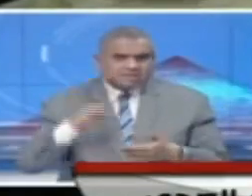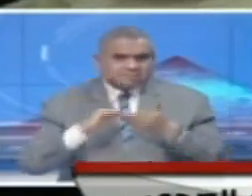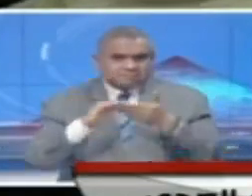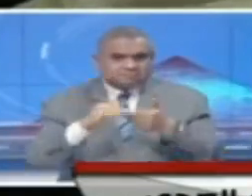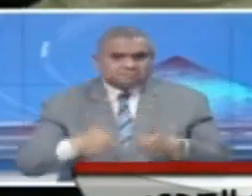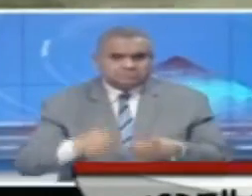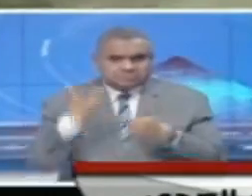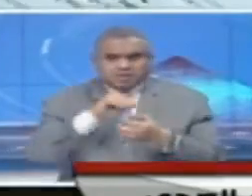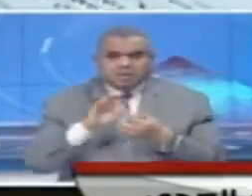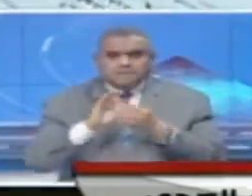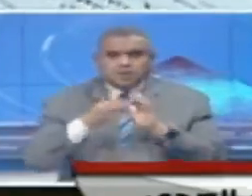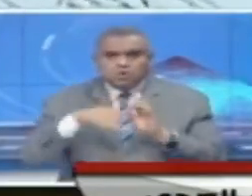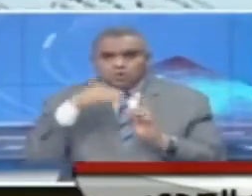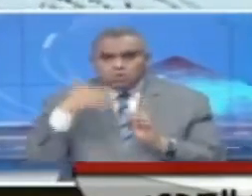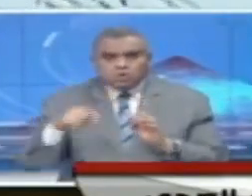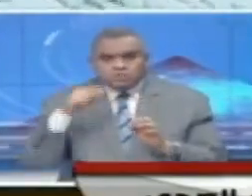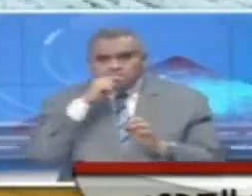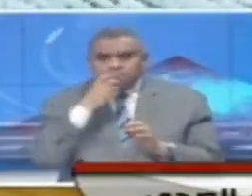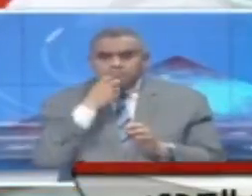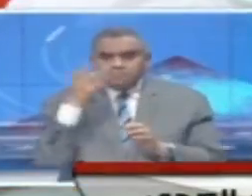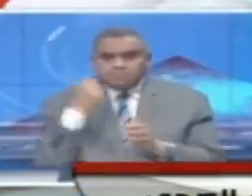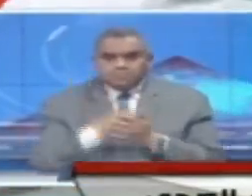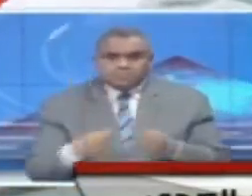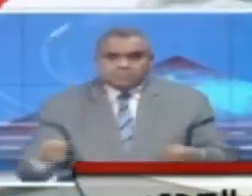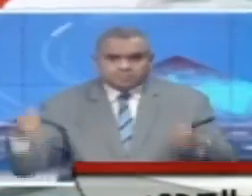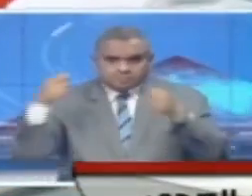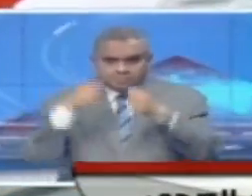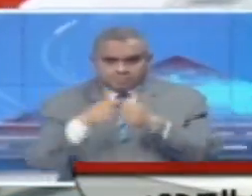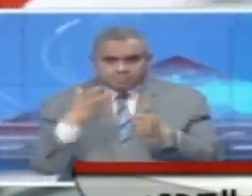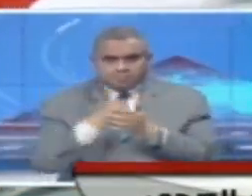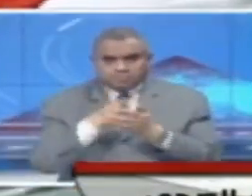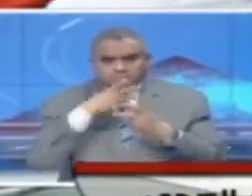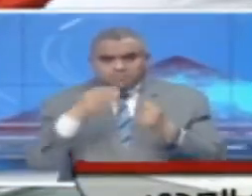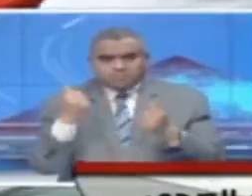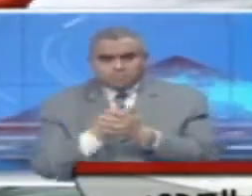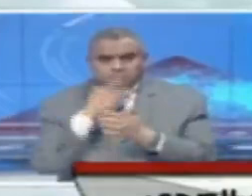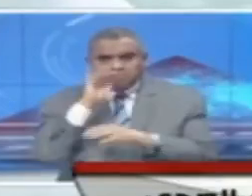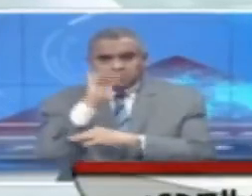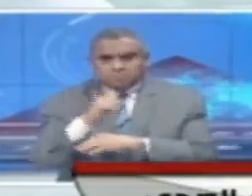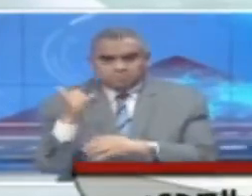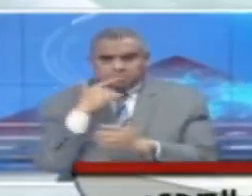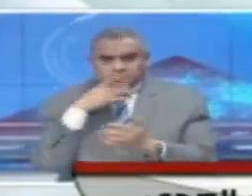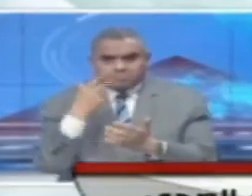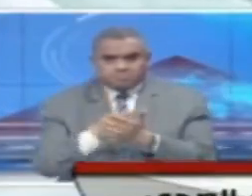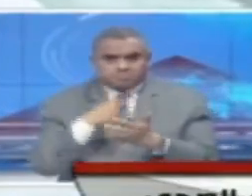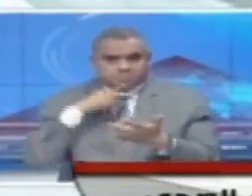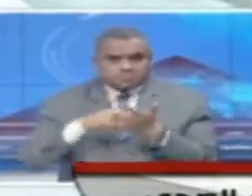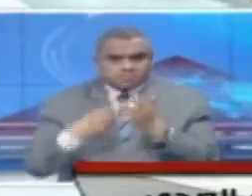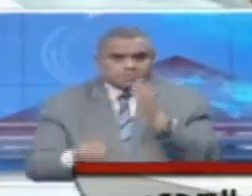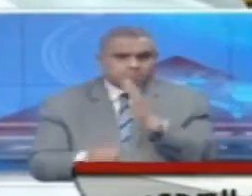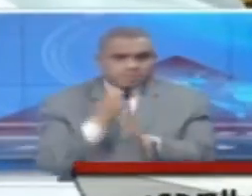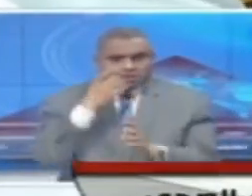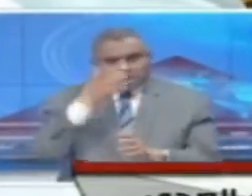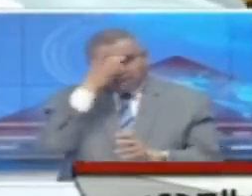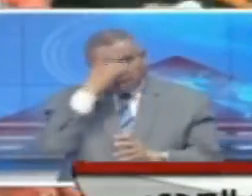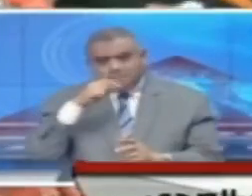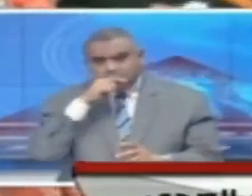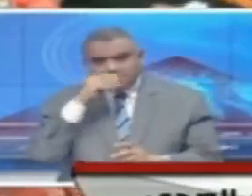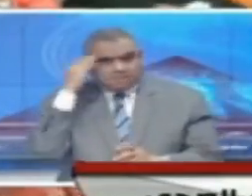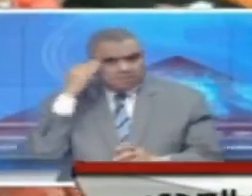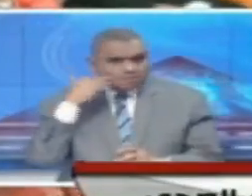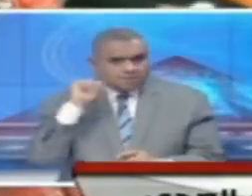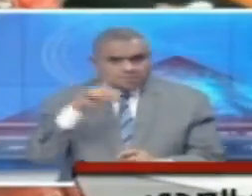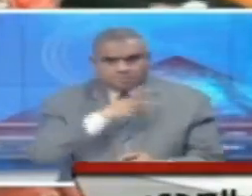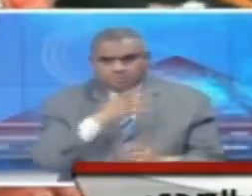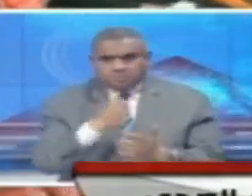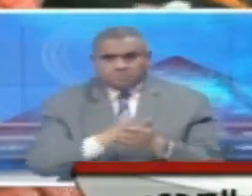من 1.5 مليون مواطن، إضافة إلى مبادرة أخرى لا تقل أهمية مثل الاكتشاف المبكر لأورام الثدي وصحة المرأة